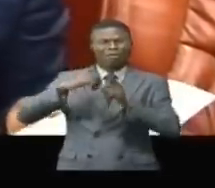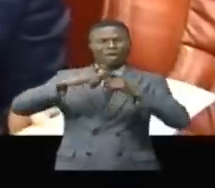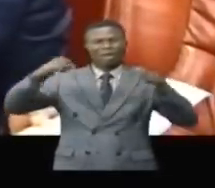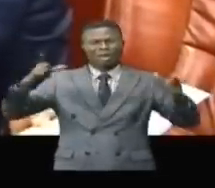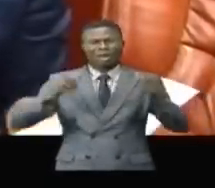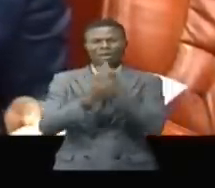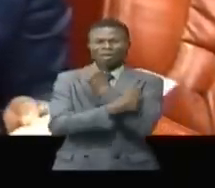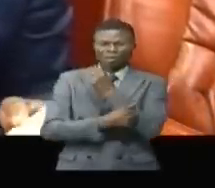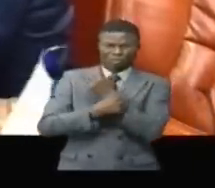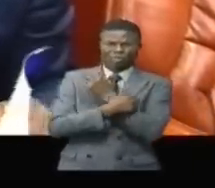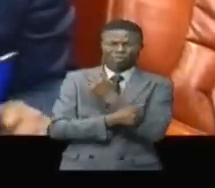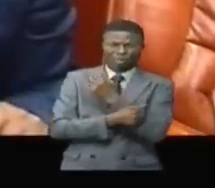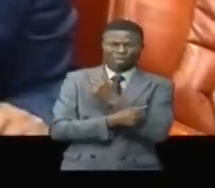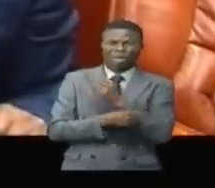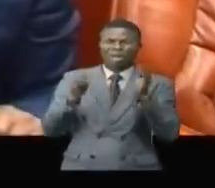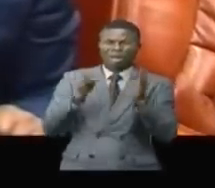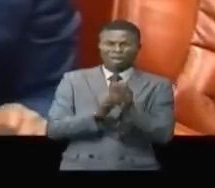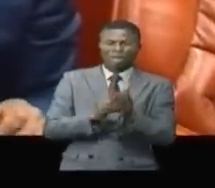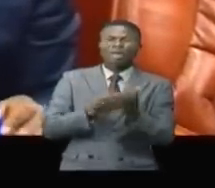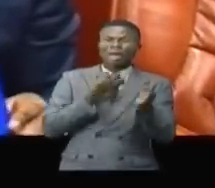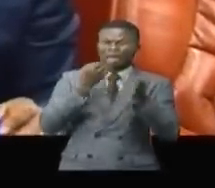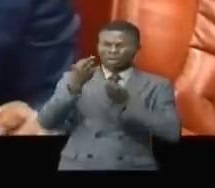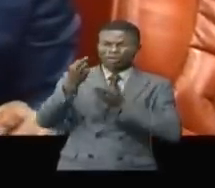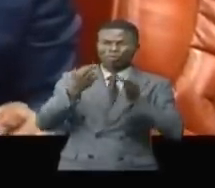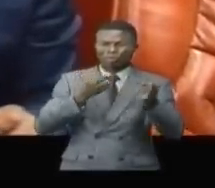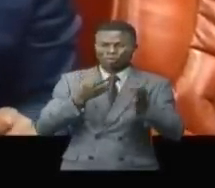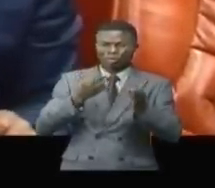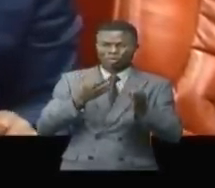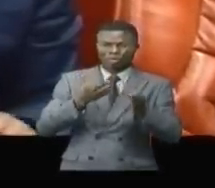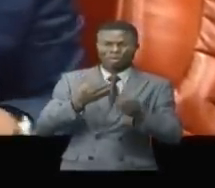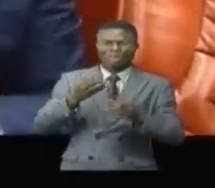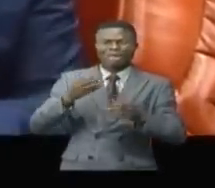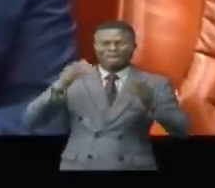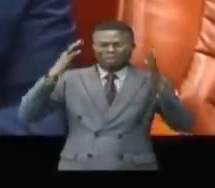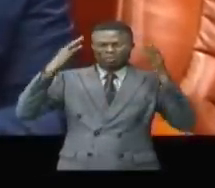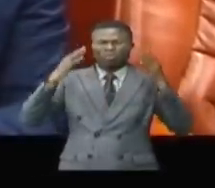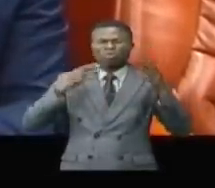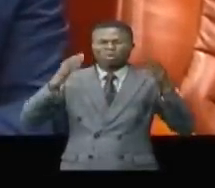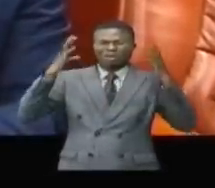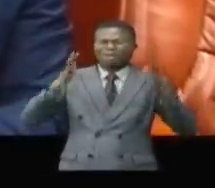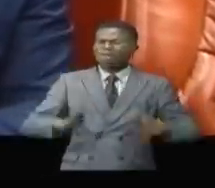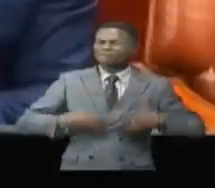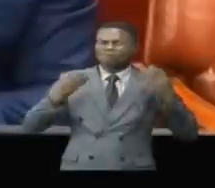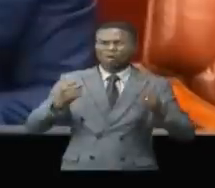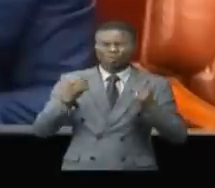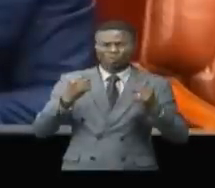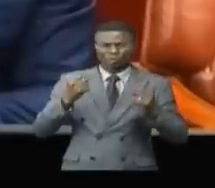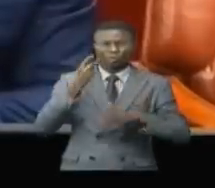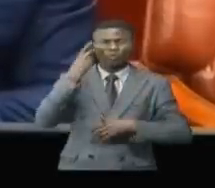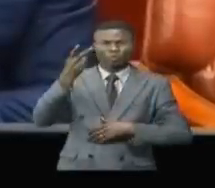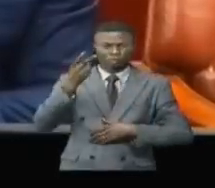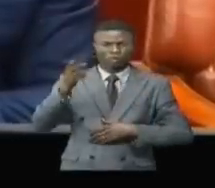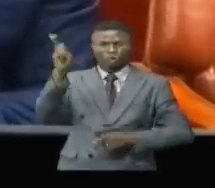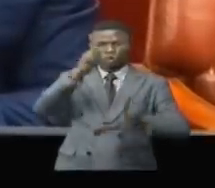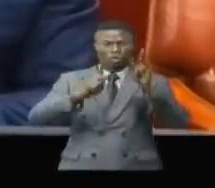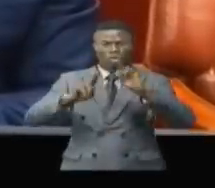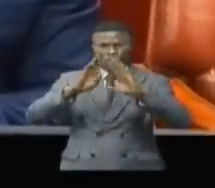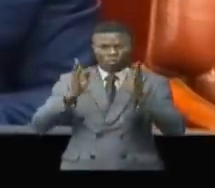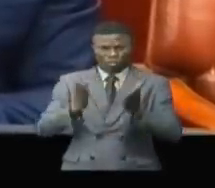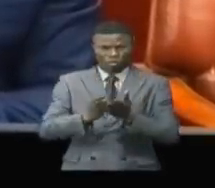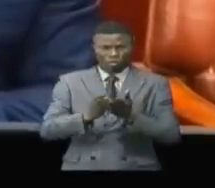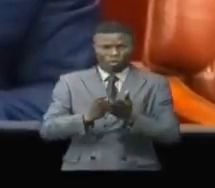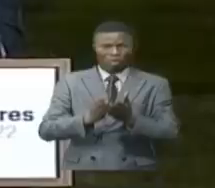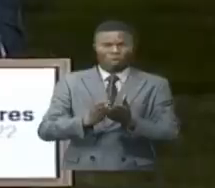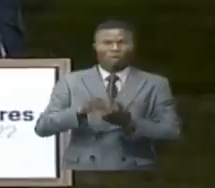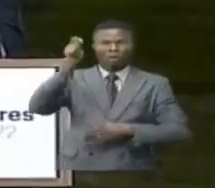pays. Il a également signalé des tensions perçues il y a quelques jours entre la population et les